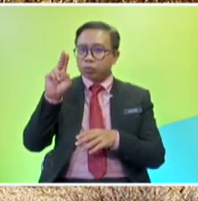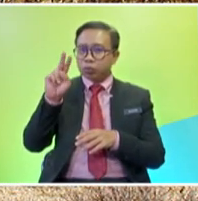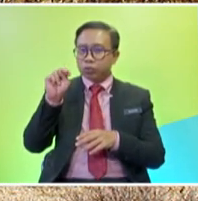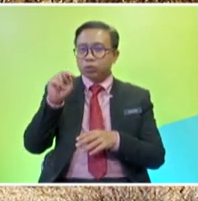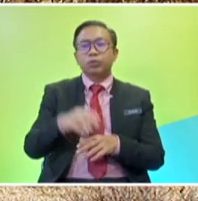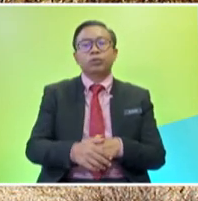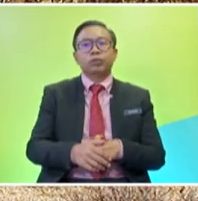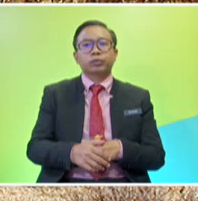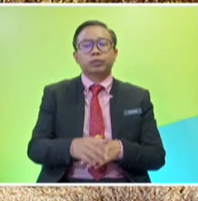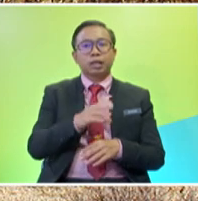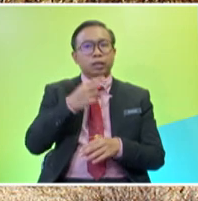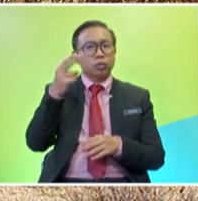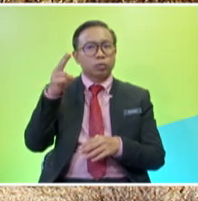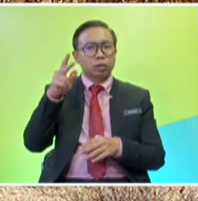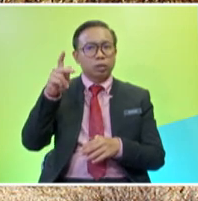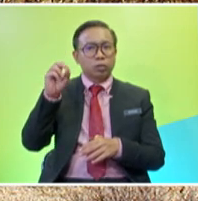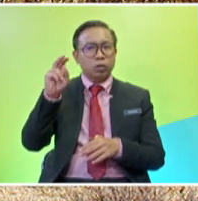sederhana ada hutan konifer